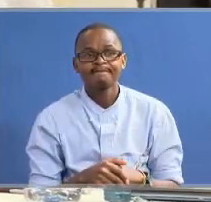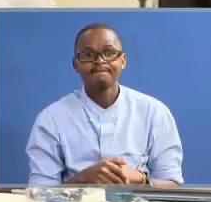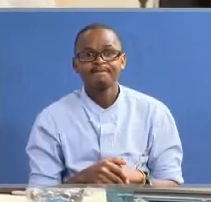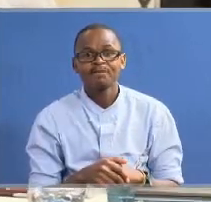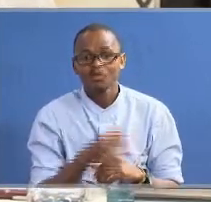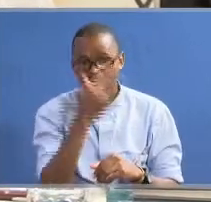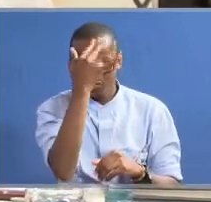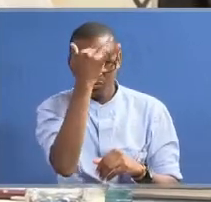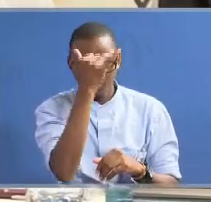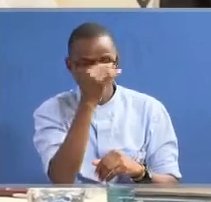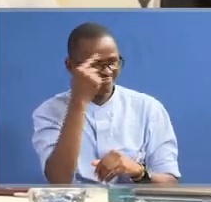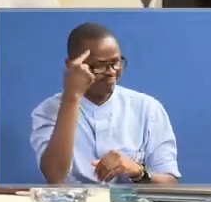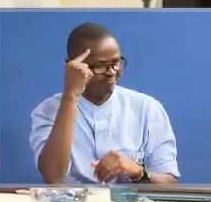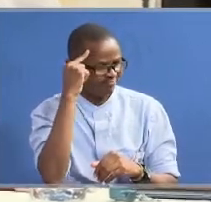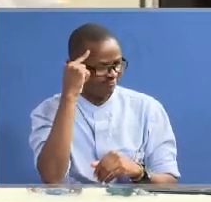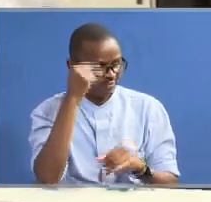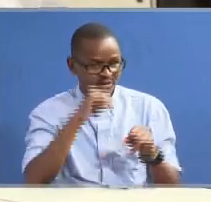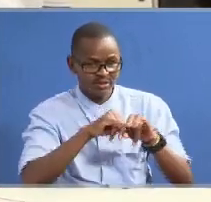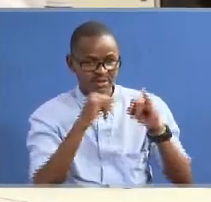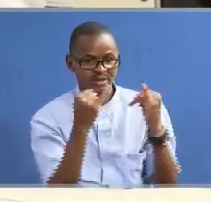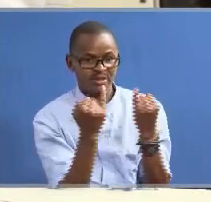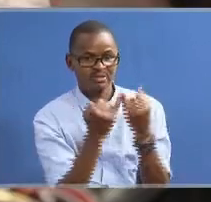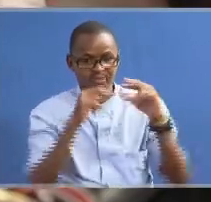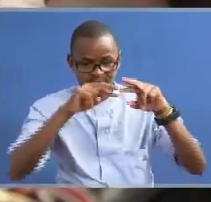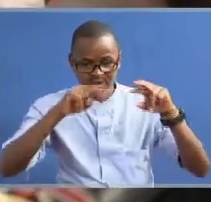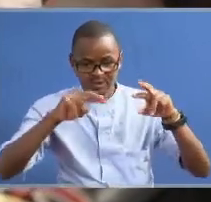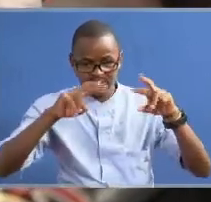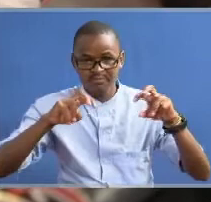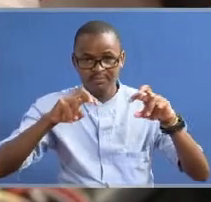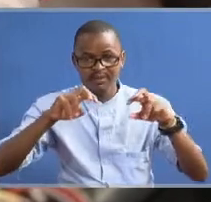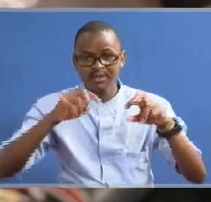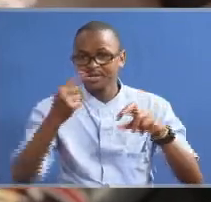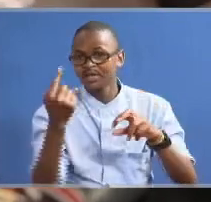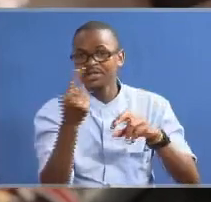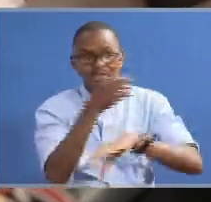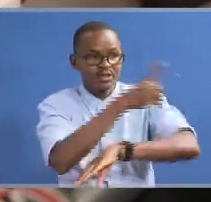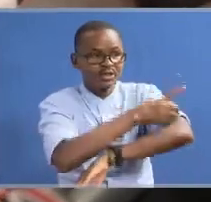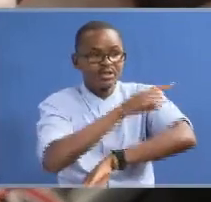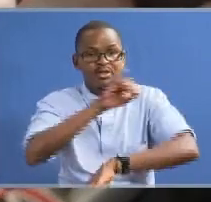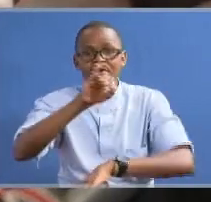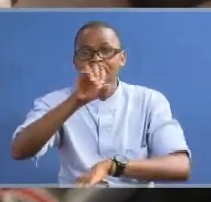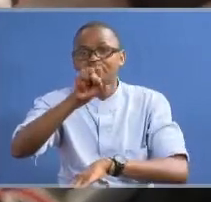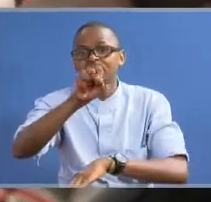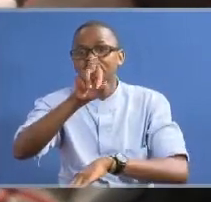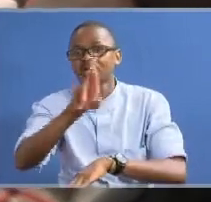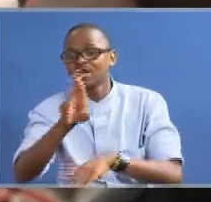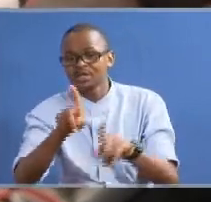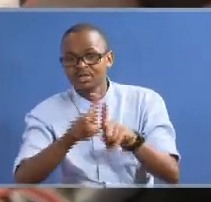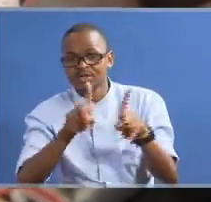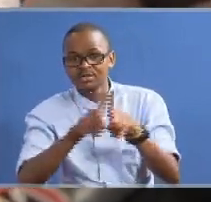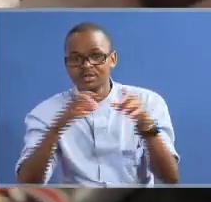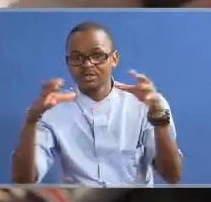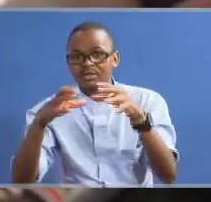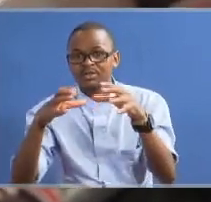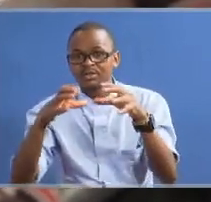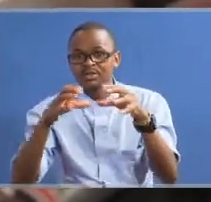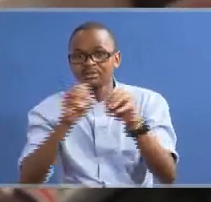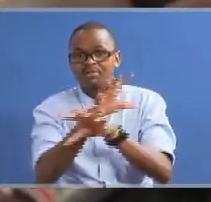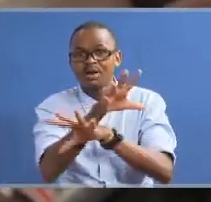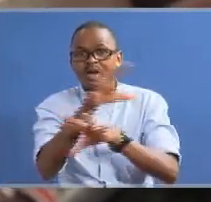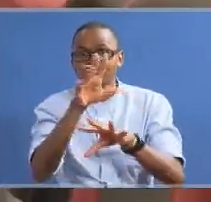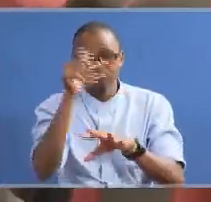Na ni kwa sababu ya wazo hili ndipo taasisi ya utafiti katika masomo ya kila siku IASR kwa ushirikiano na shirika la Sprout